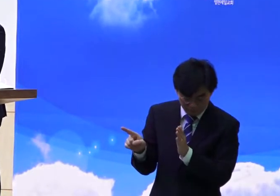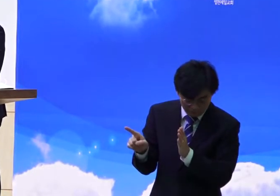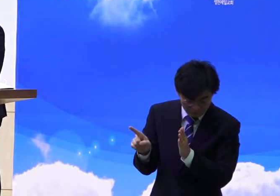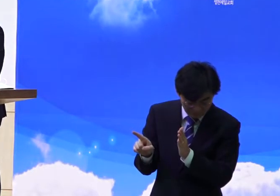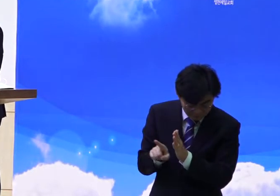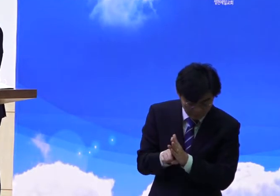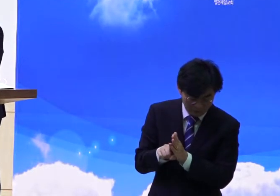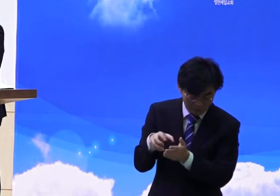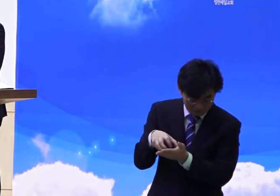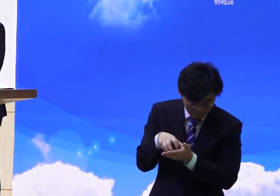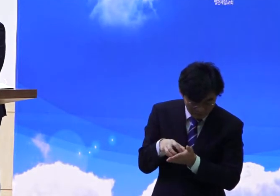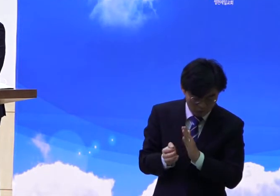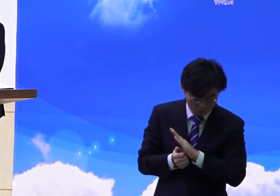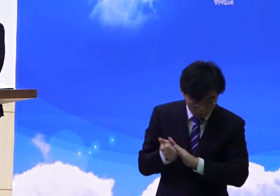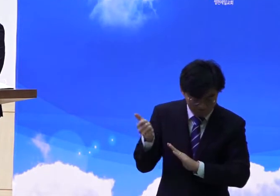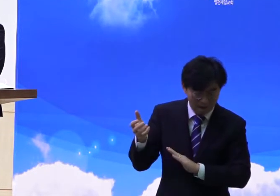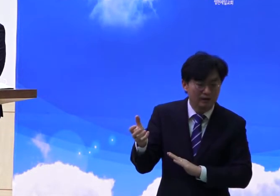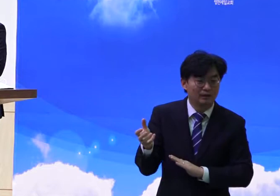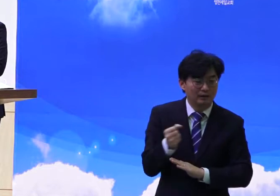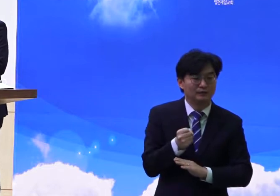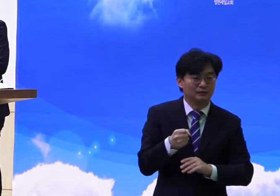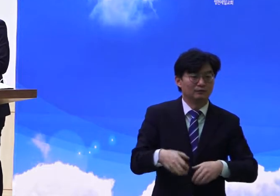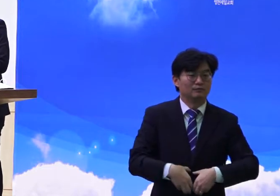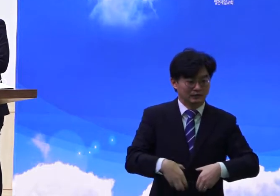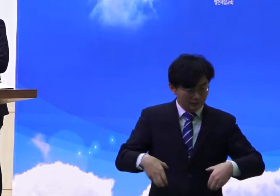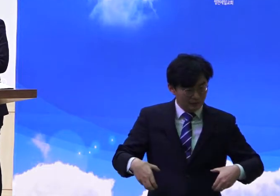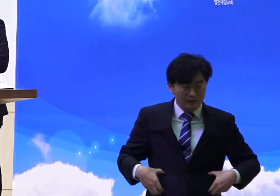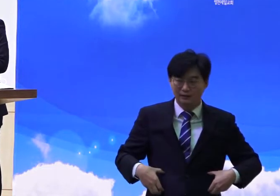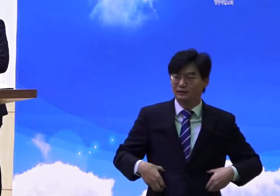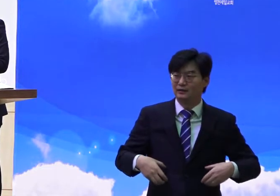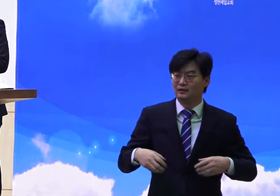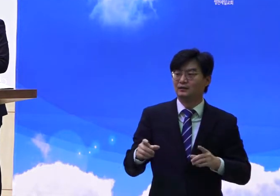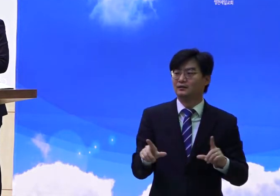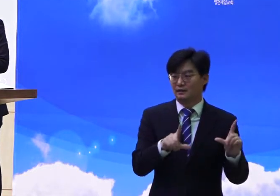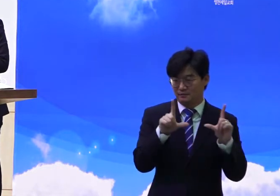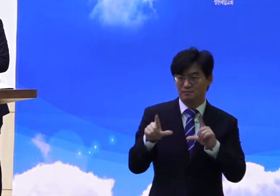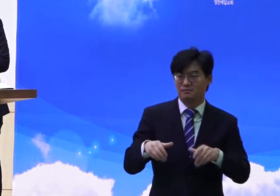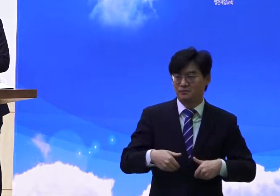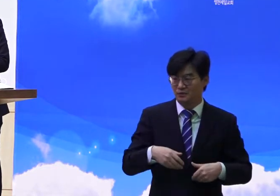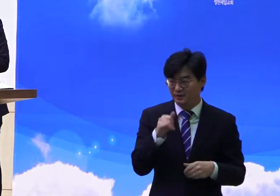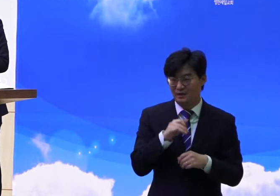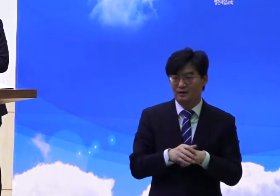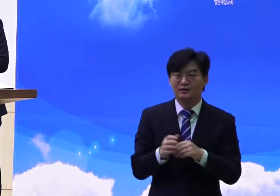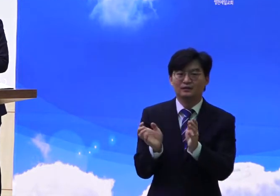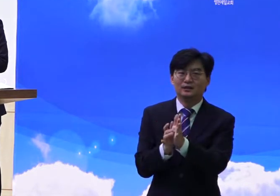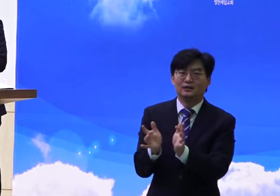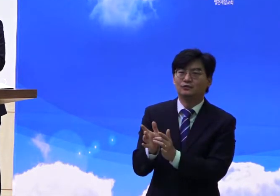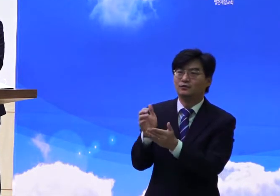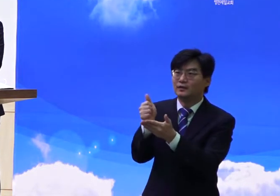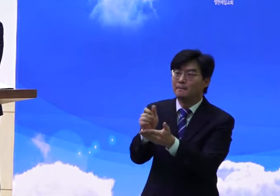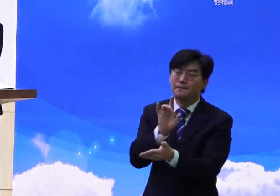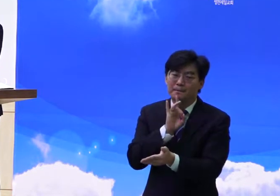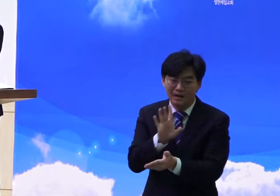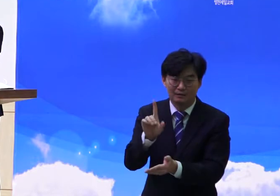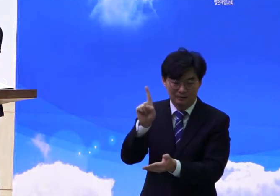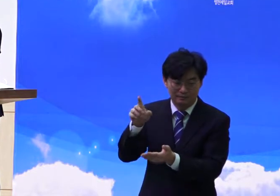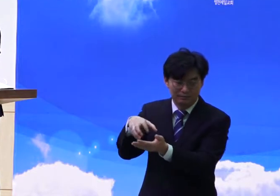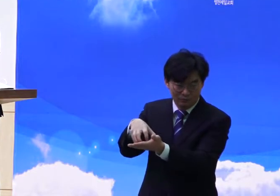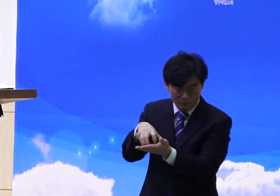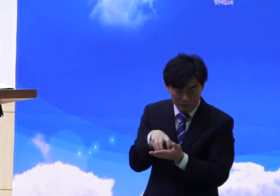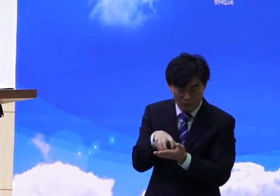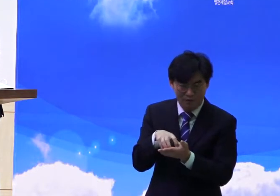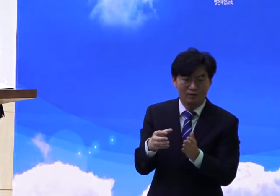확신을 가질 수 있는 것입니다. 예수님만이 우리의 소망입니다. 여러분들 한 분 한